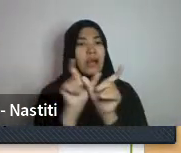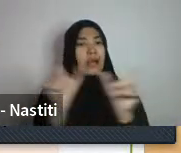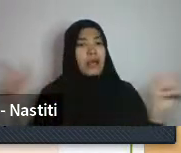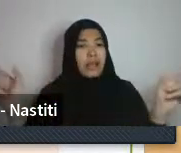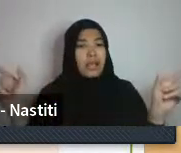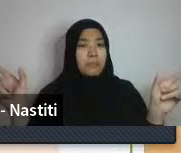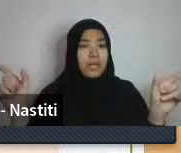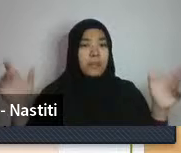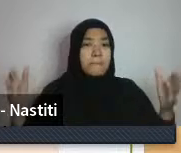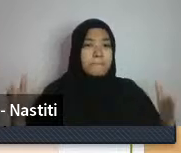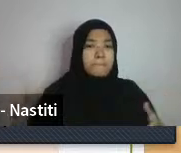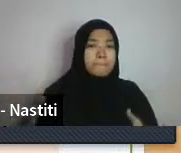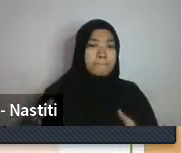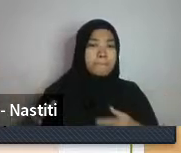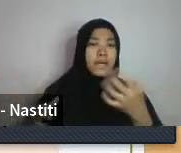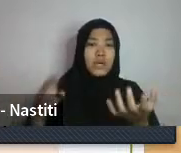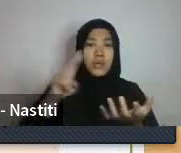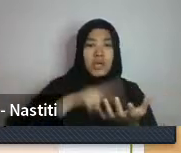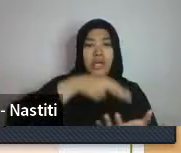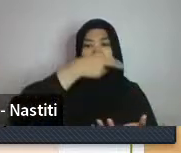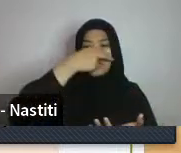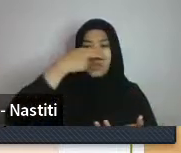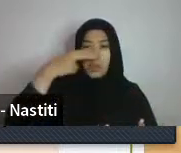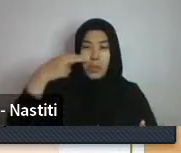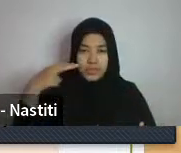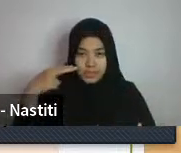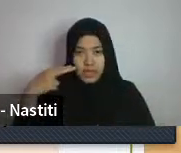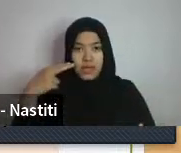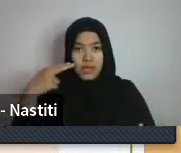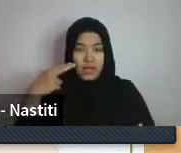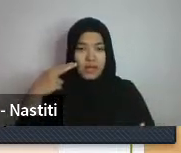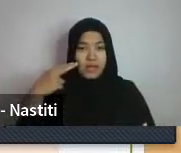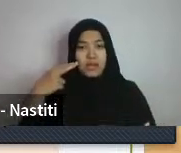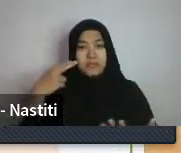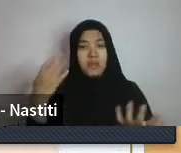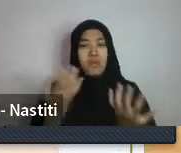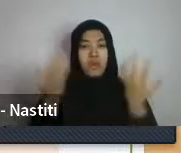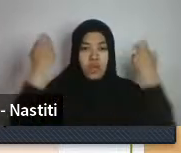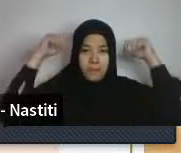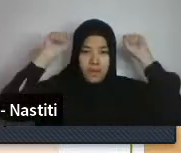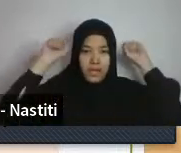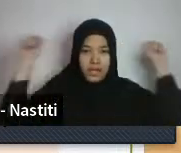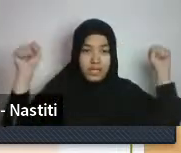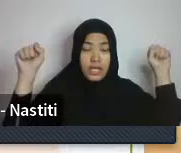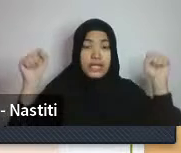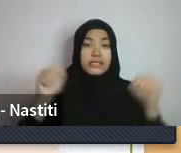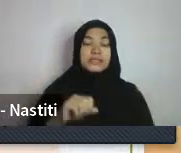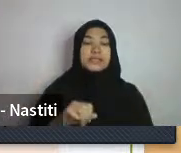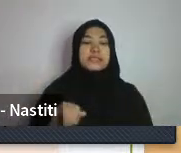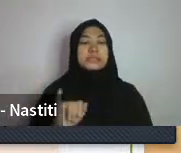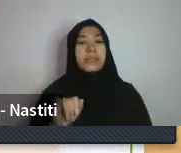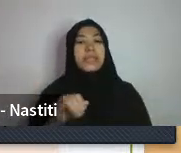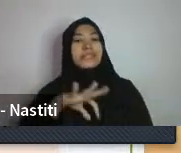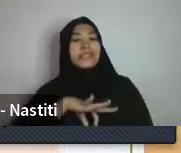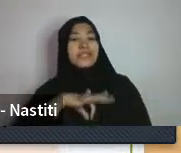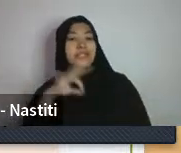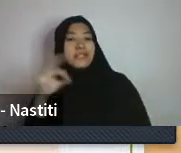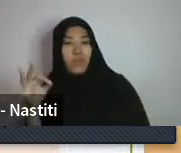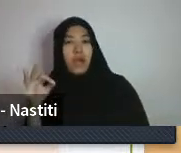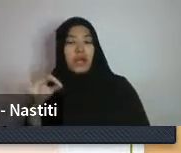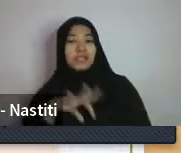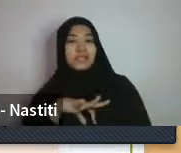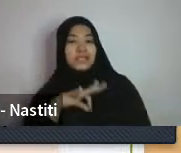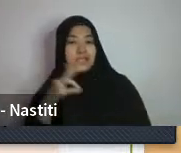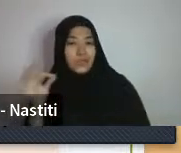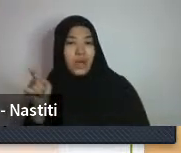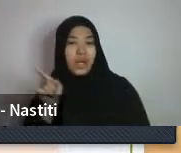ini malah disebut pertama kali begitu. Jadi jiwa dan fisik ini sama pentingnya.